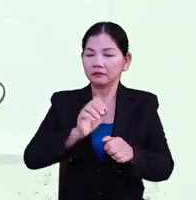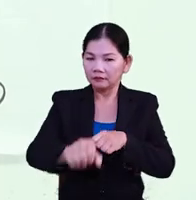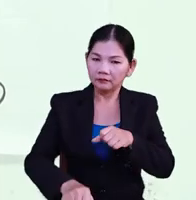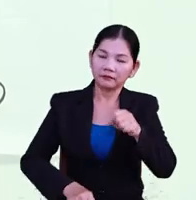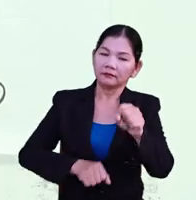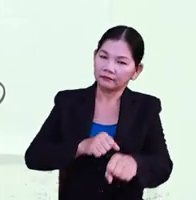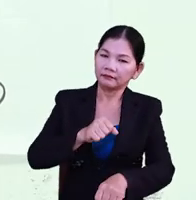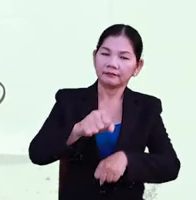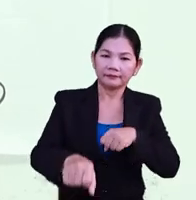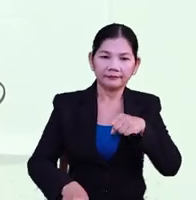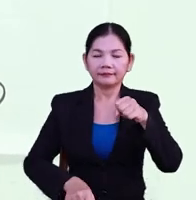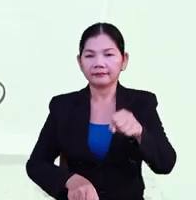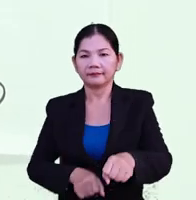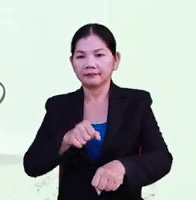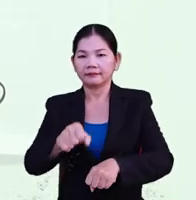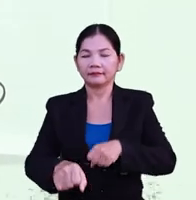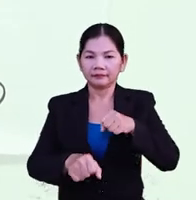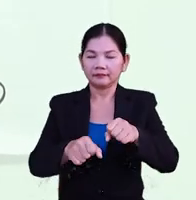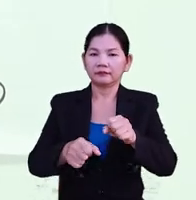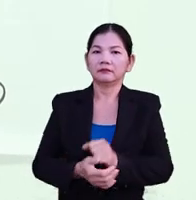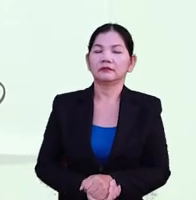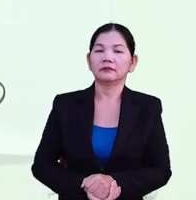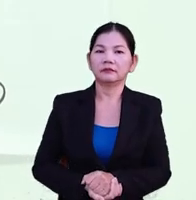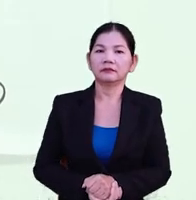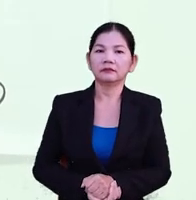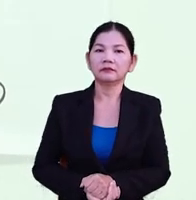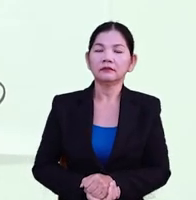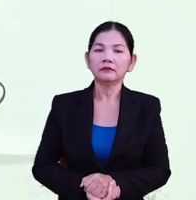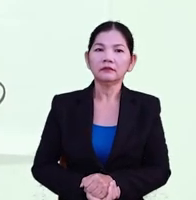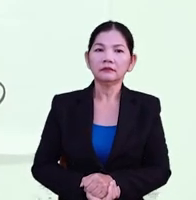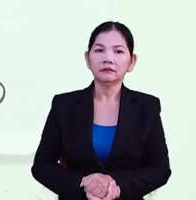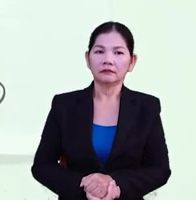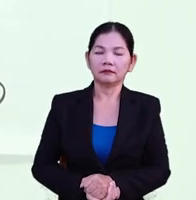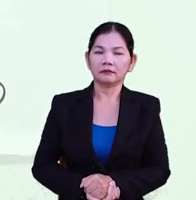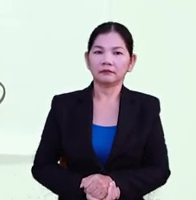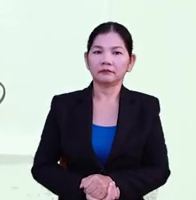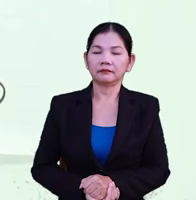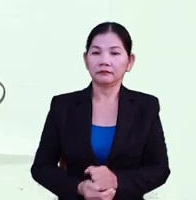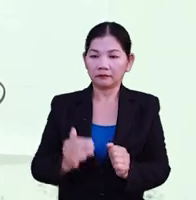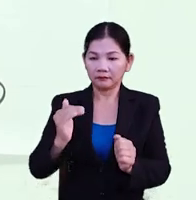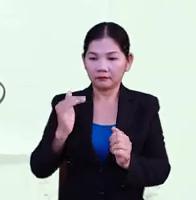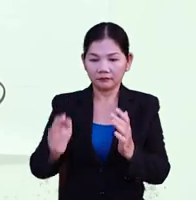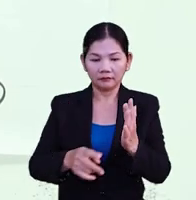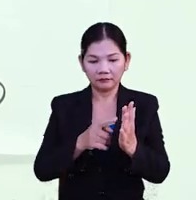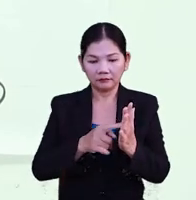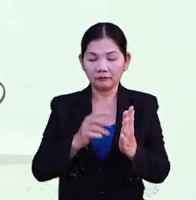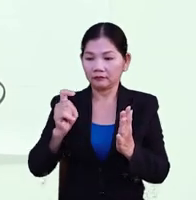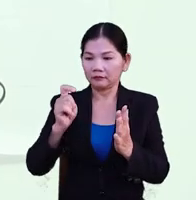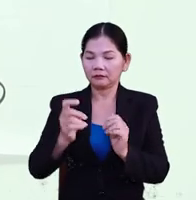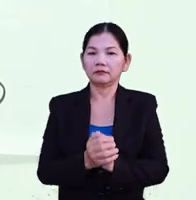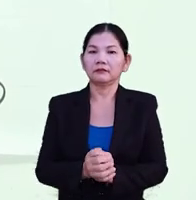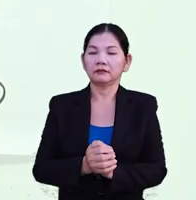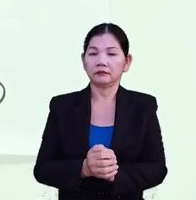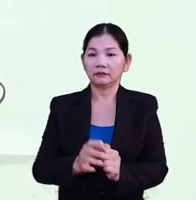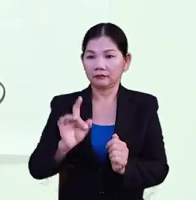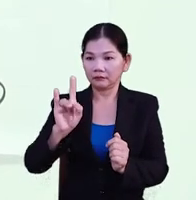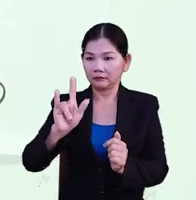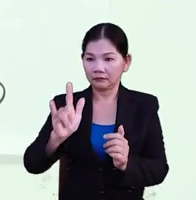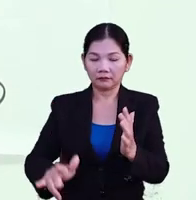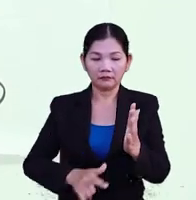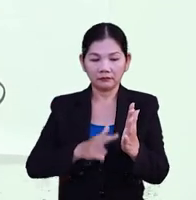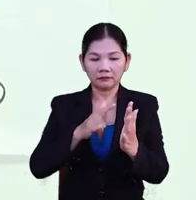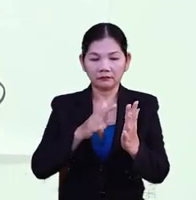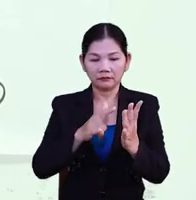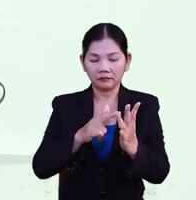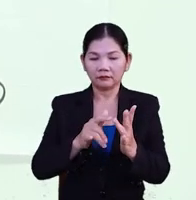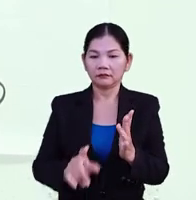ងតែជីកកង់ទៅហើយនេះនេះនេះឃើញទេកំពុងតែជីកកង់ទៅអញ្ចឹងគឺនេះសុកហើយនេះគឺបូផាអញ្ចឹងបូផាជីក